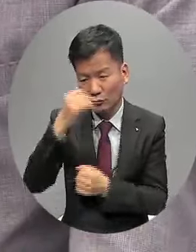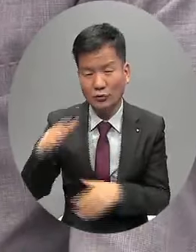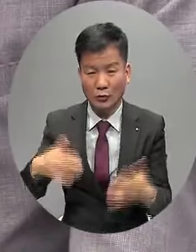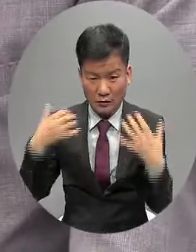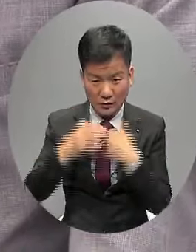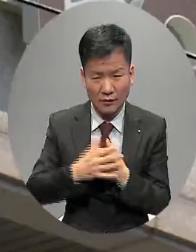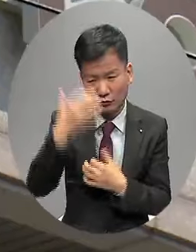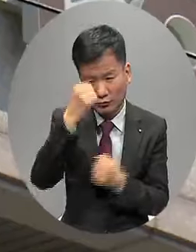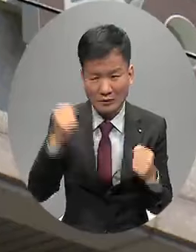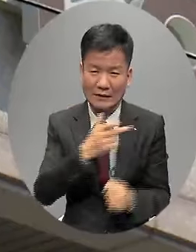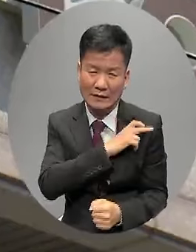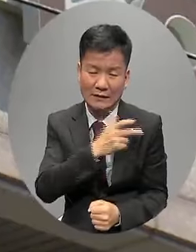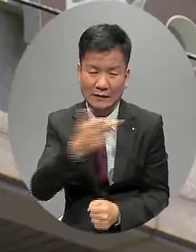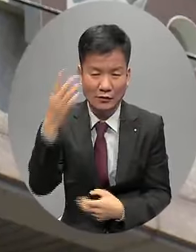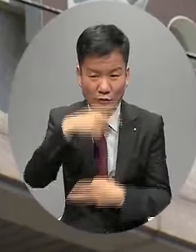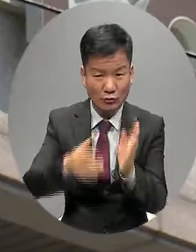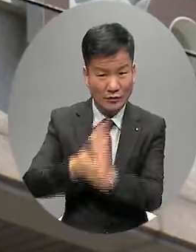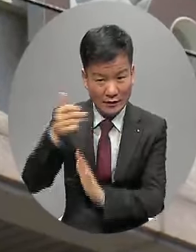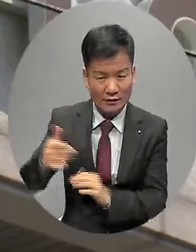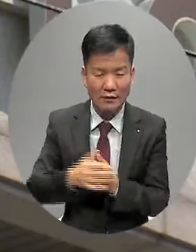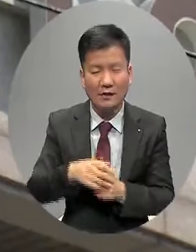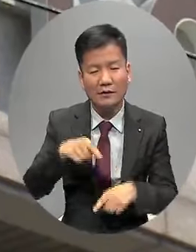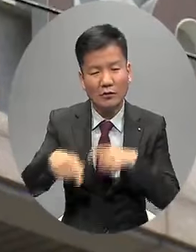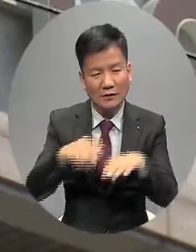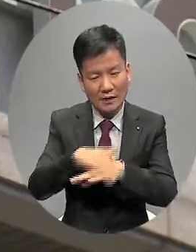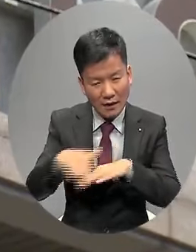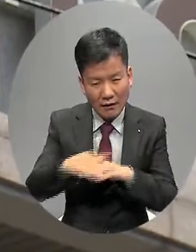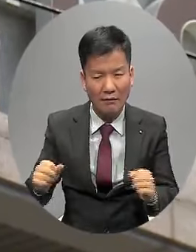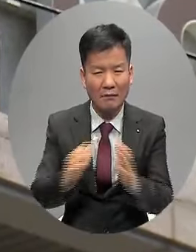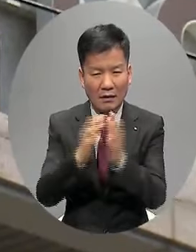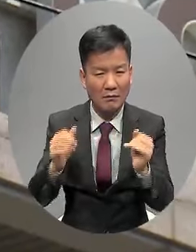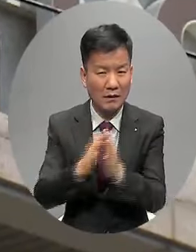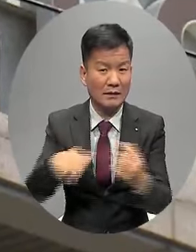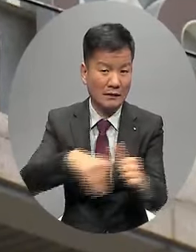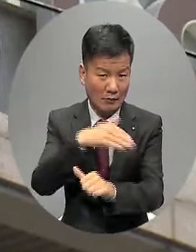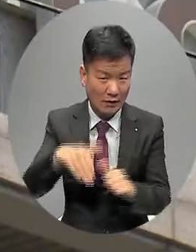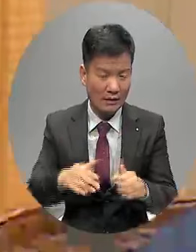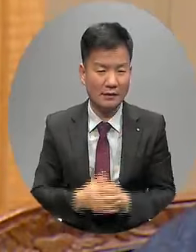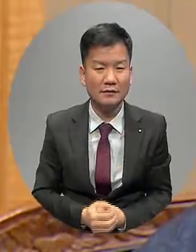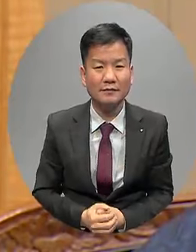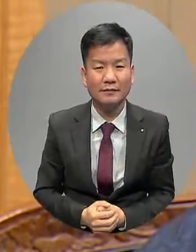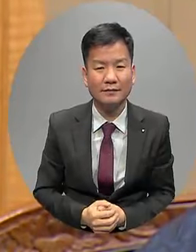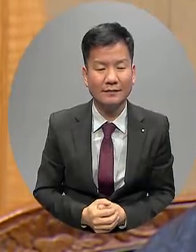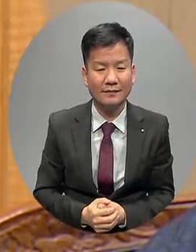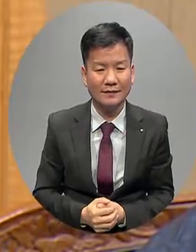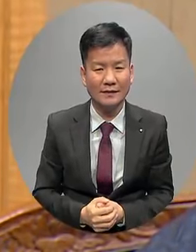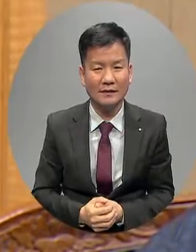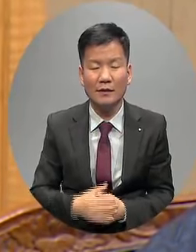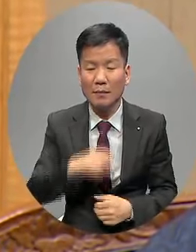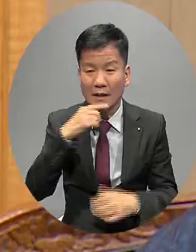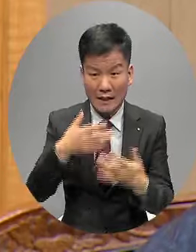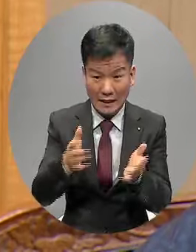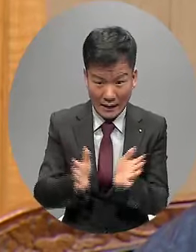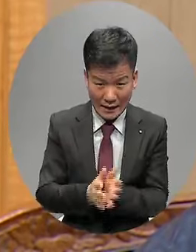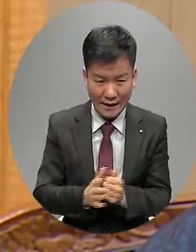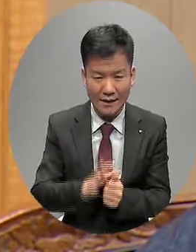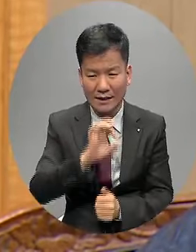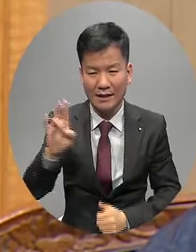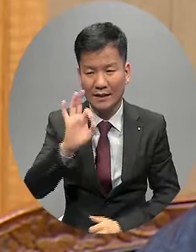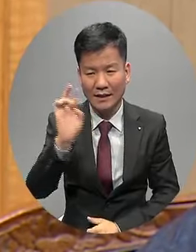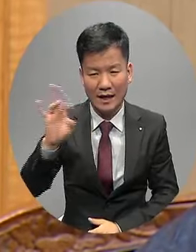충청북도와 충북 최대 도시인 청주시가 주요 정책을 두고 맞붙은 상황. 이런 가운데 역시 국민의힘 소속인